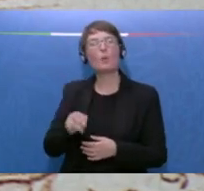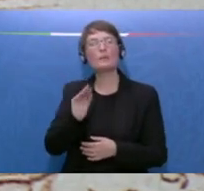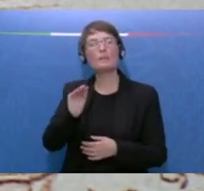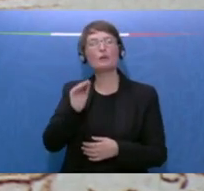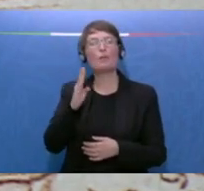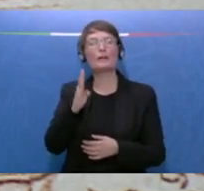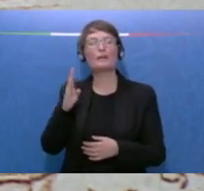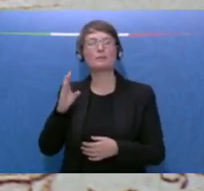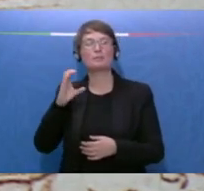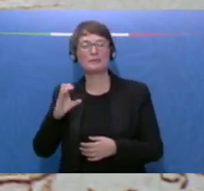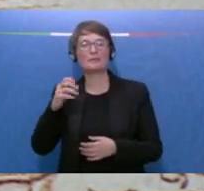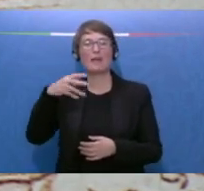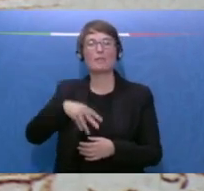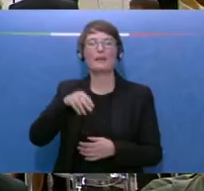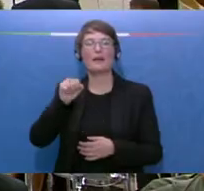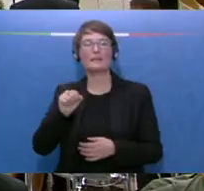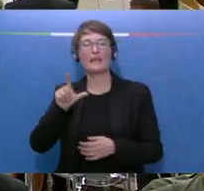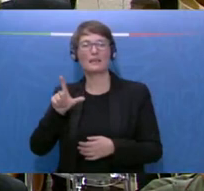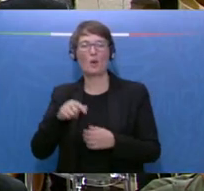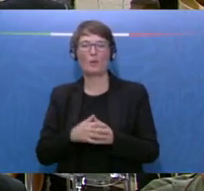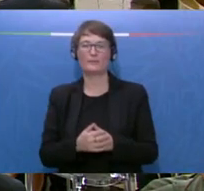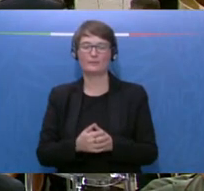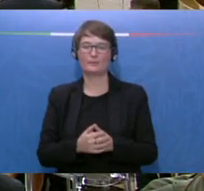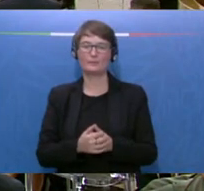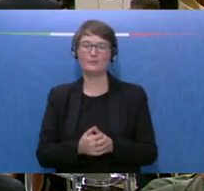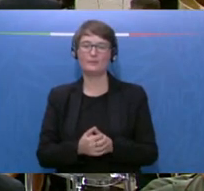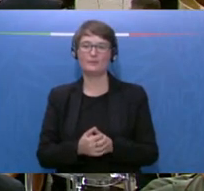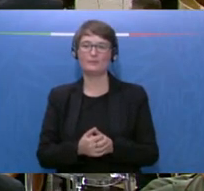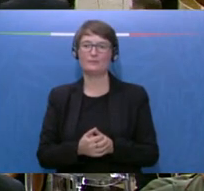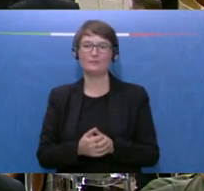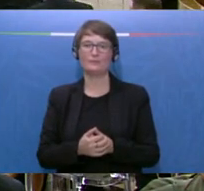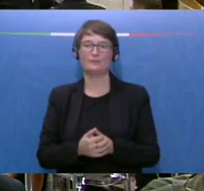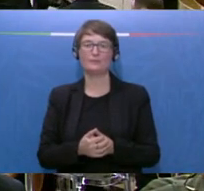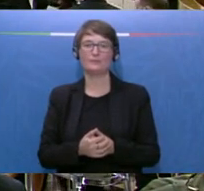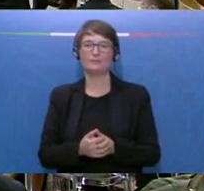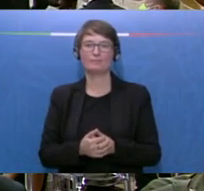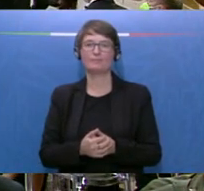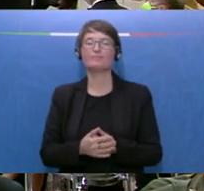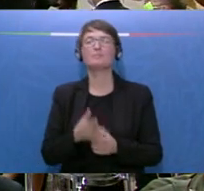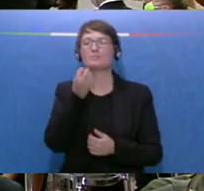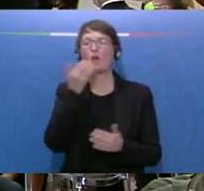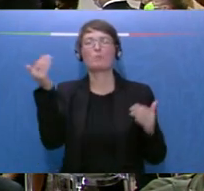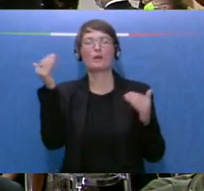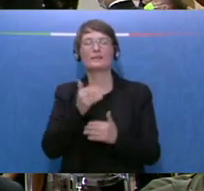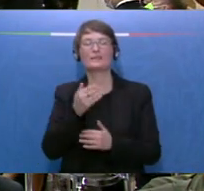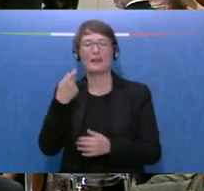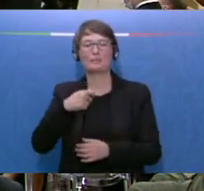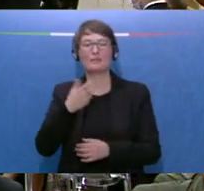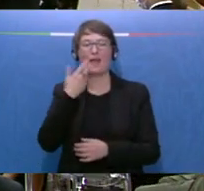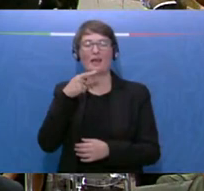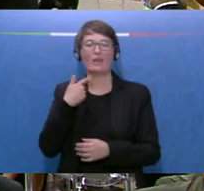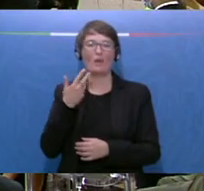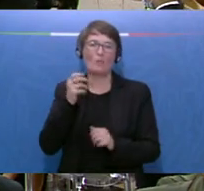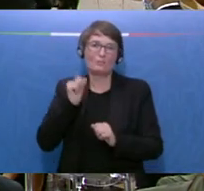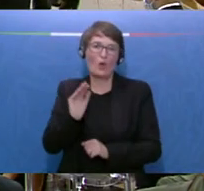bbc mark alexander halloween non sarà presidente anch'io vorrei farle una domanda in inglese